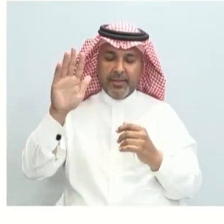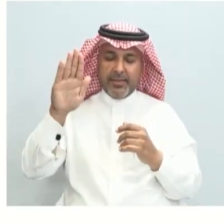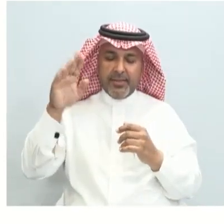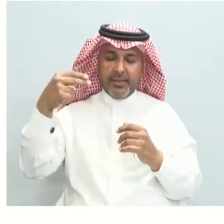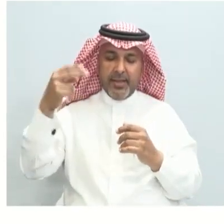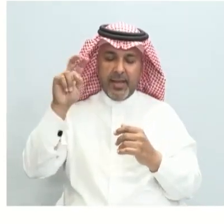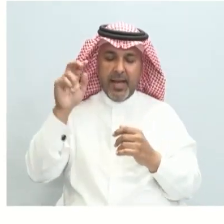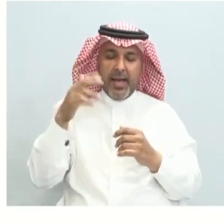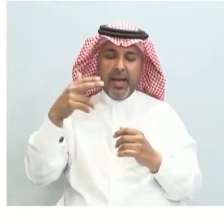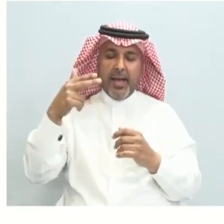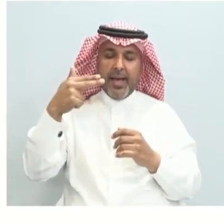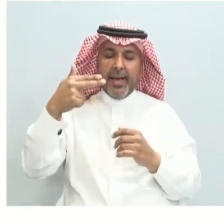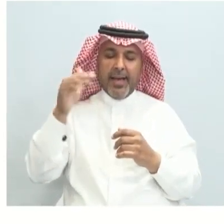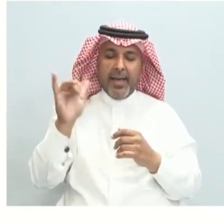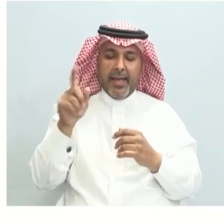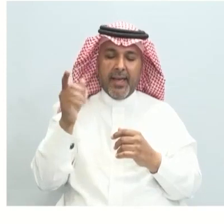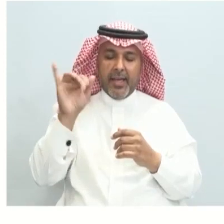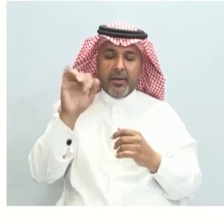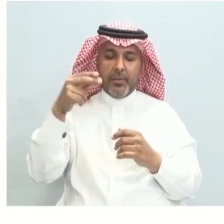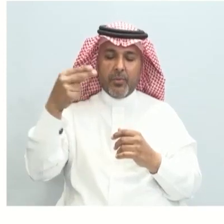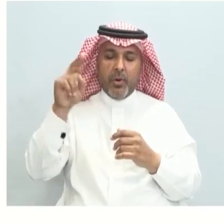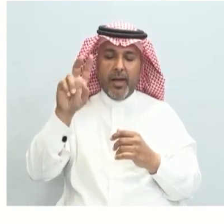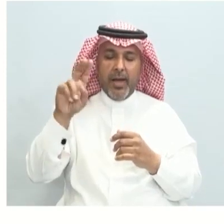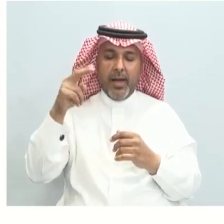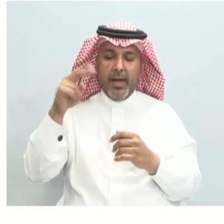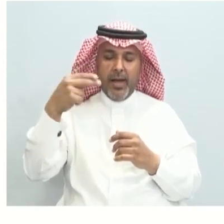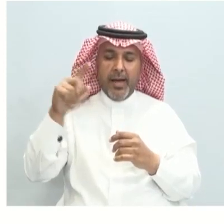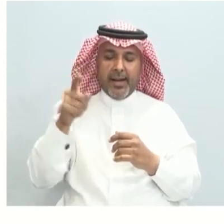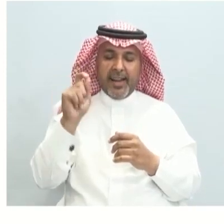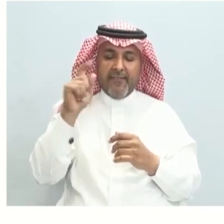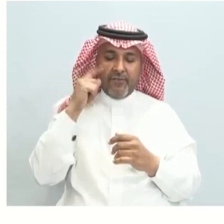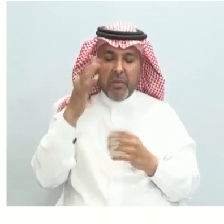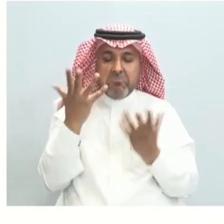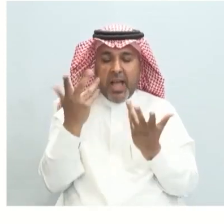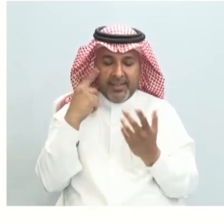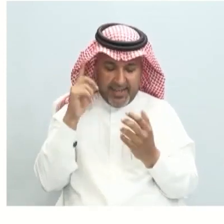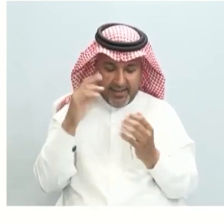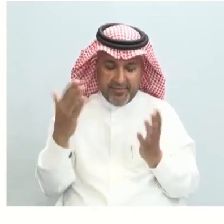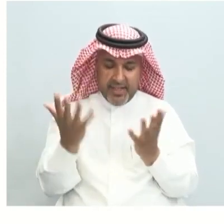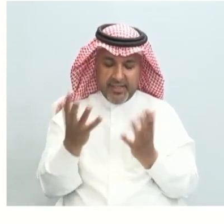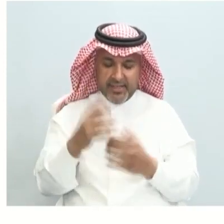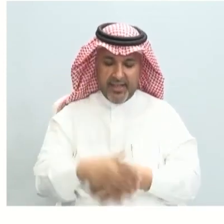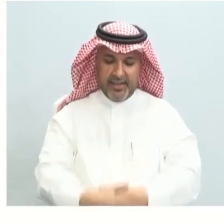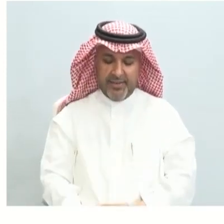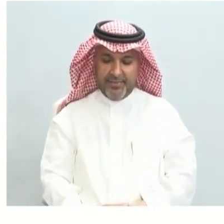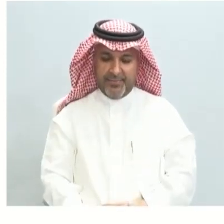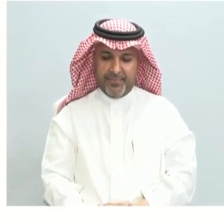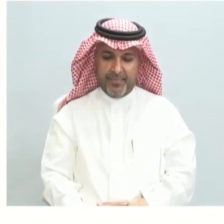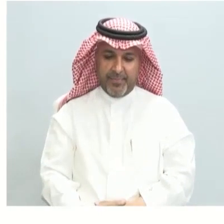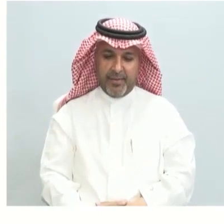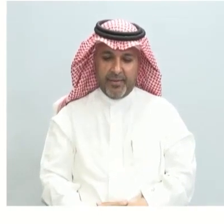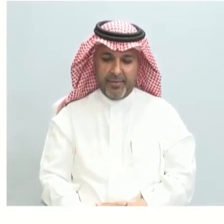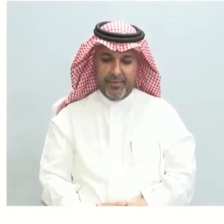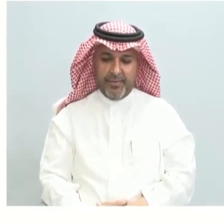كم؟ يساوي 180 درجة, إذاً طول الدورة هنا 180 درجة, فبالتالي لو جتني دالة